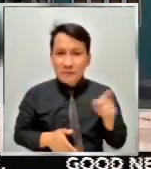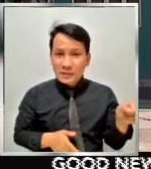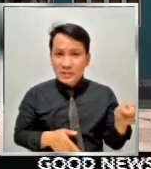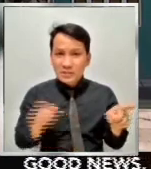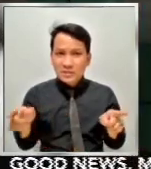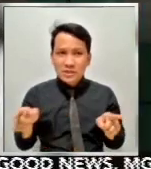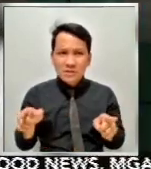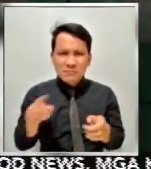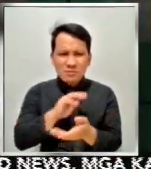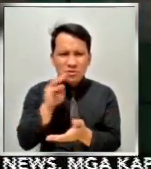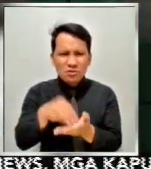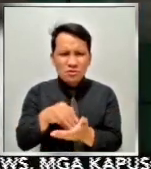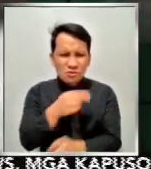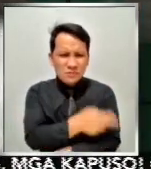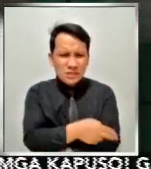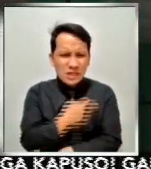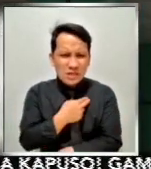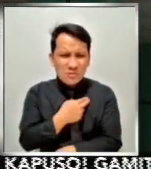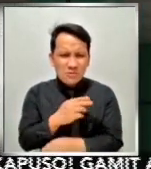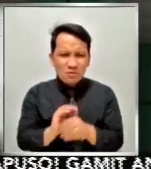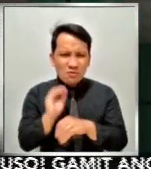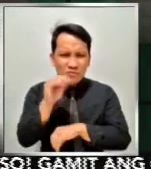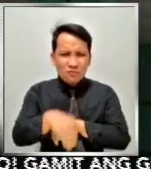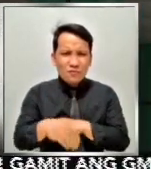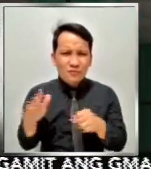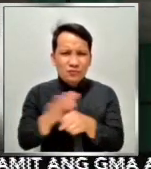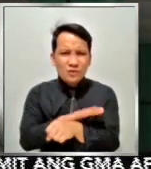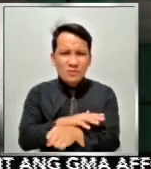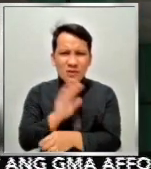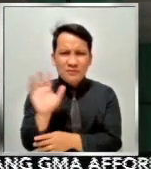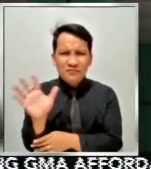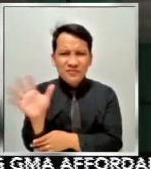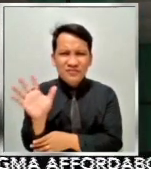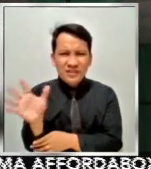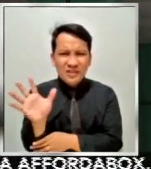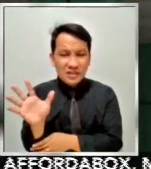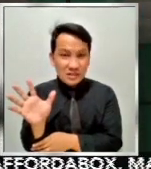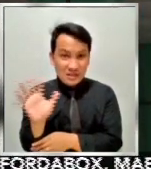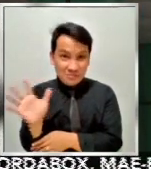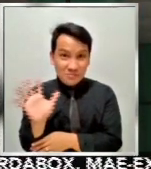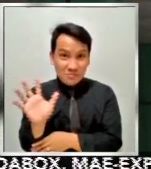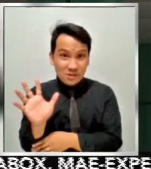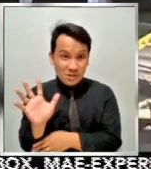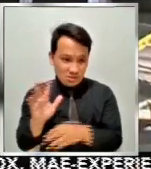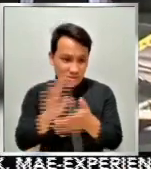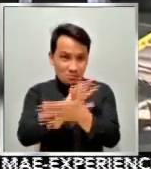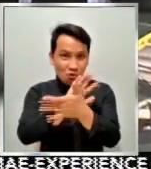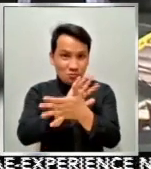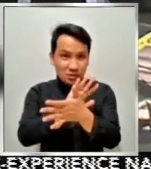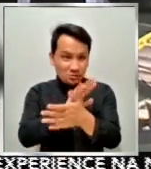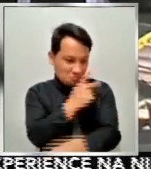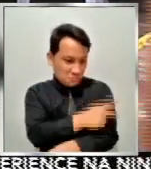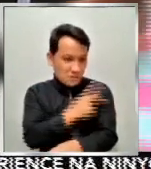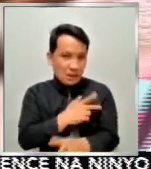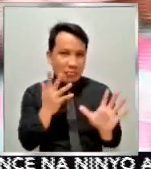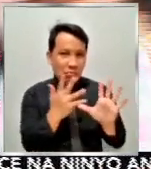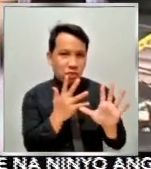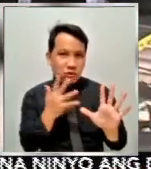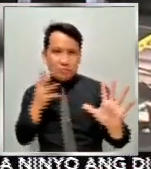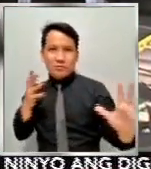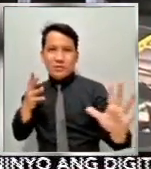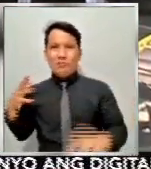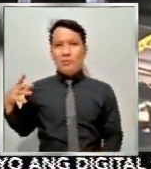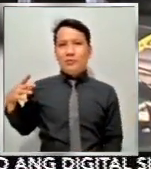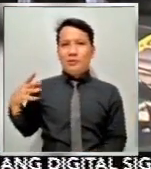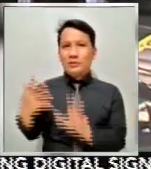Memorial Hospital, umaabot hanggang 50 COVID patients ang nakapila para sa admission. Physical lang unahin. Pasensya